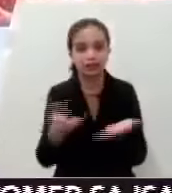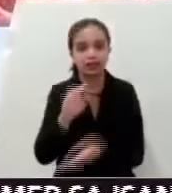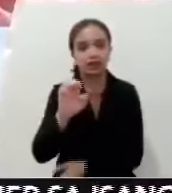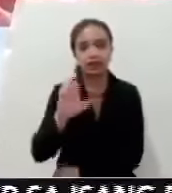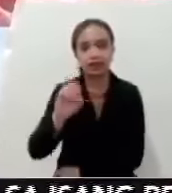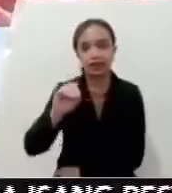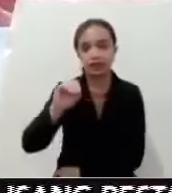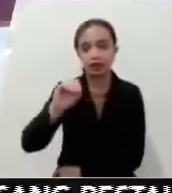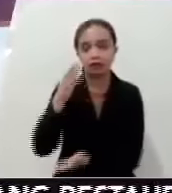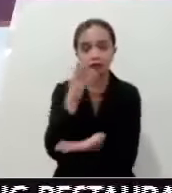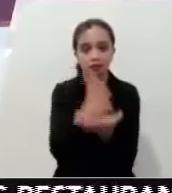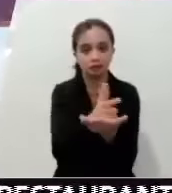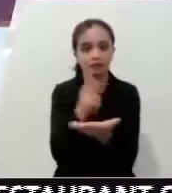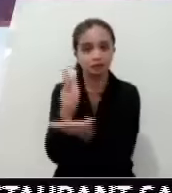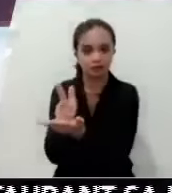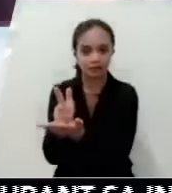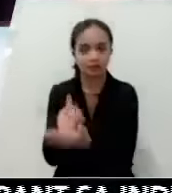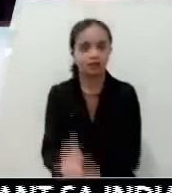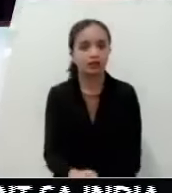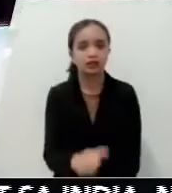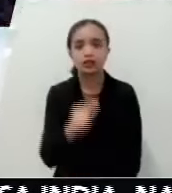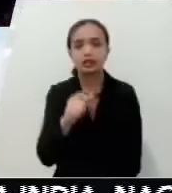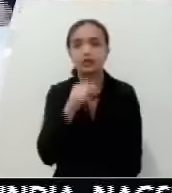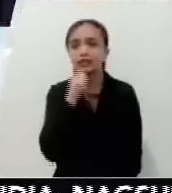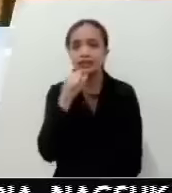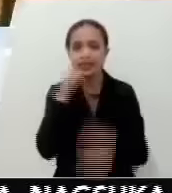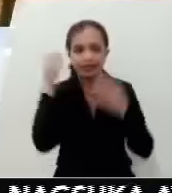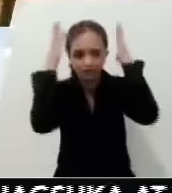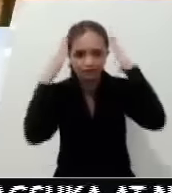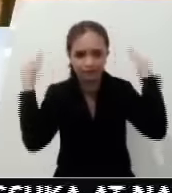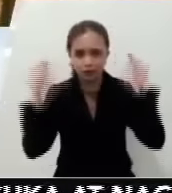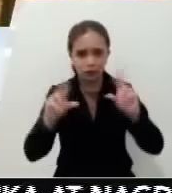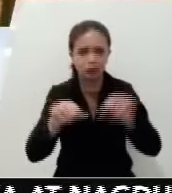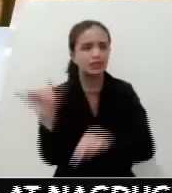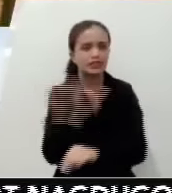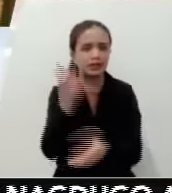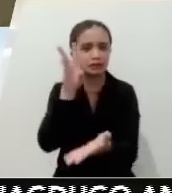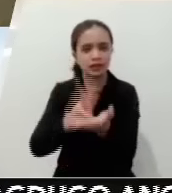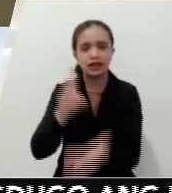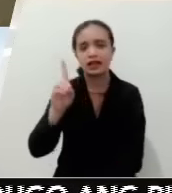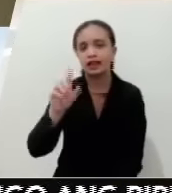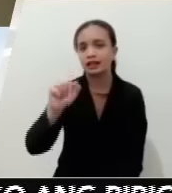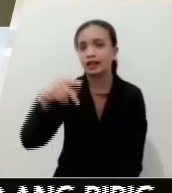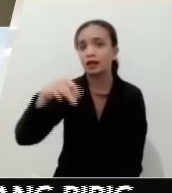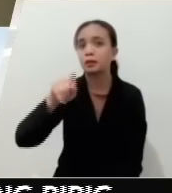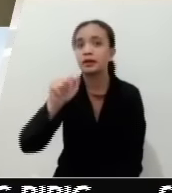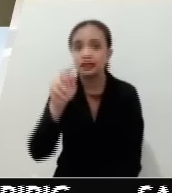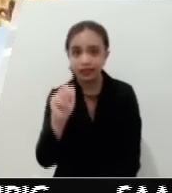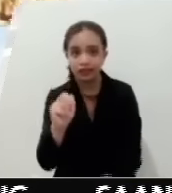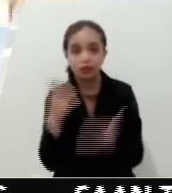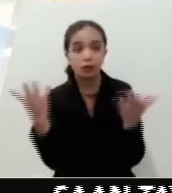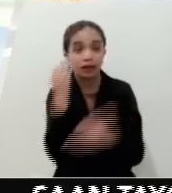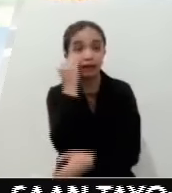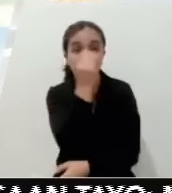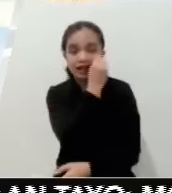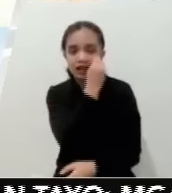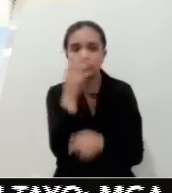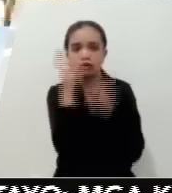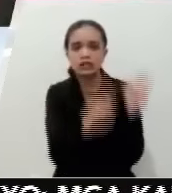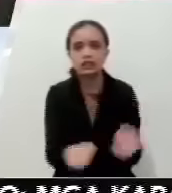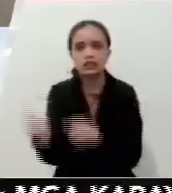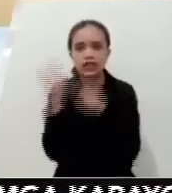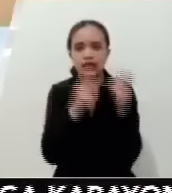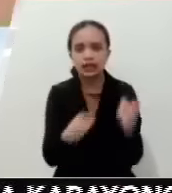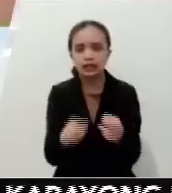yan Nope dahil sa lamitan city rin yan ang tulips na yan gawa sa recycled bottles na bunga ng solid